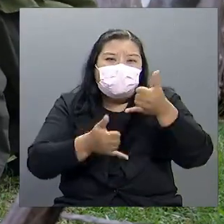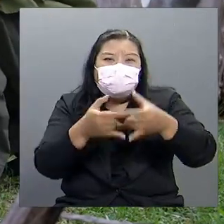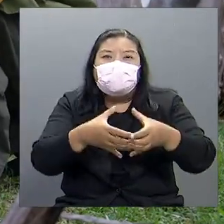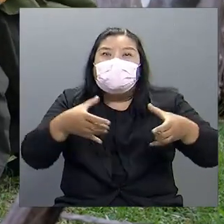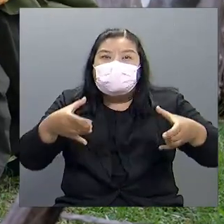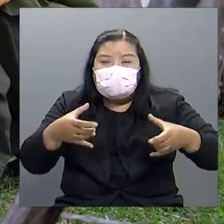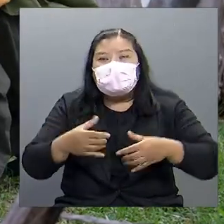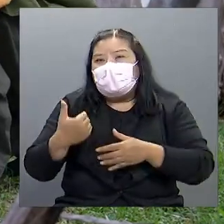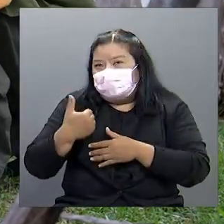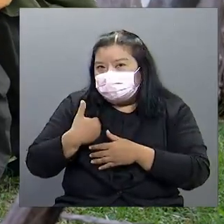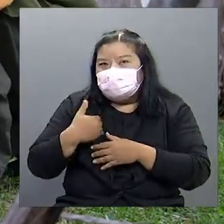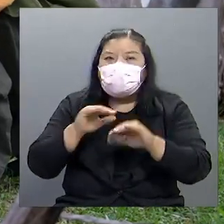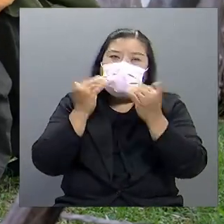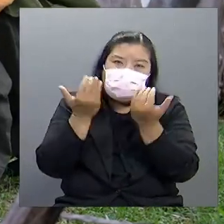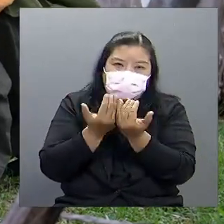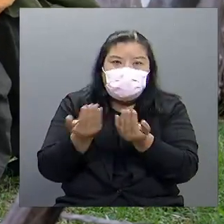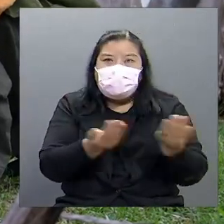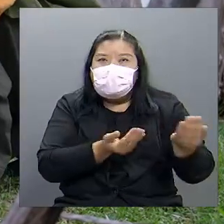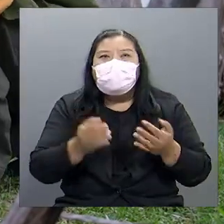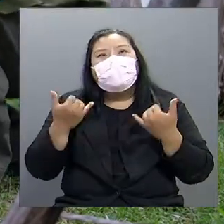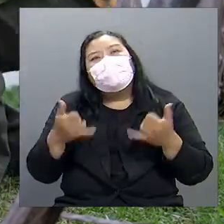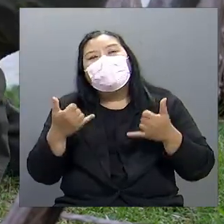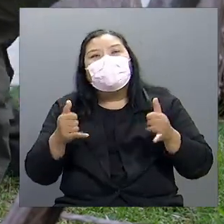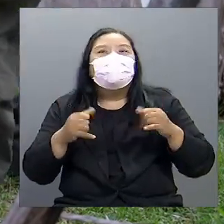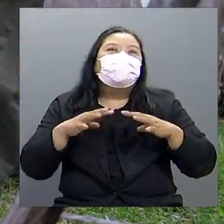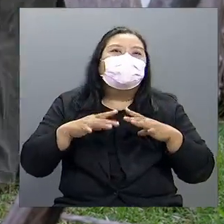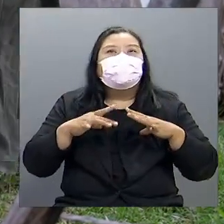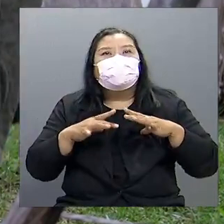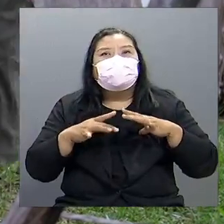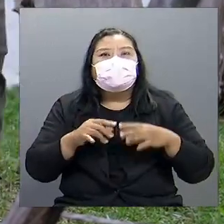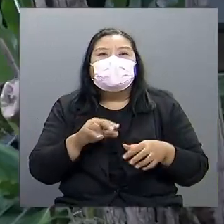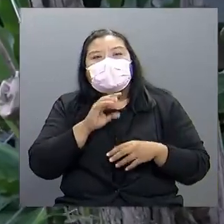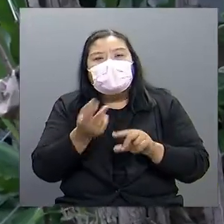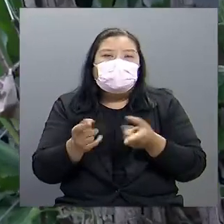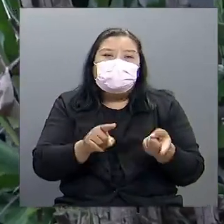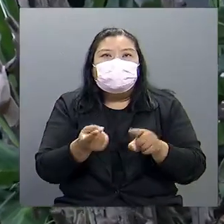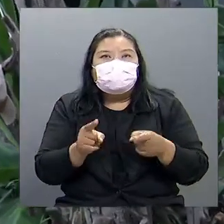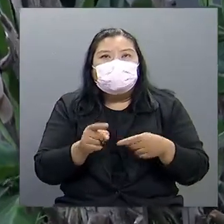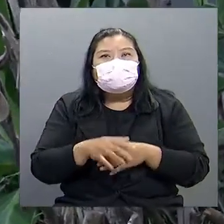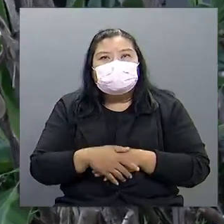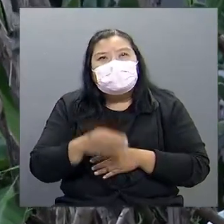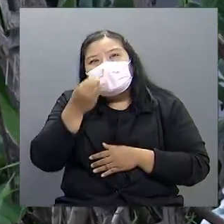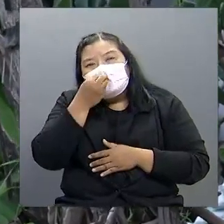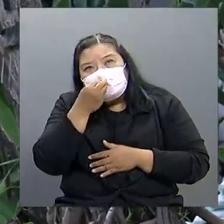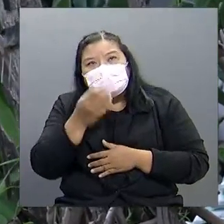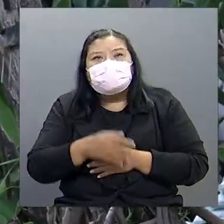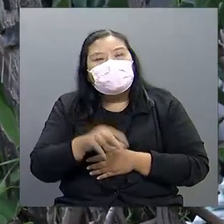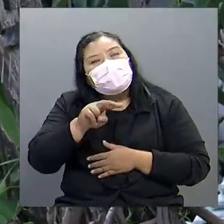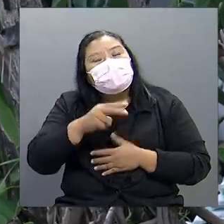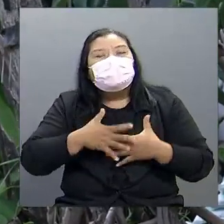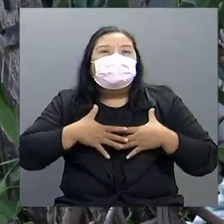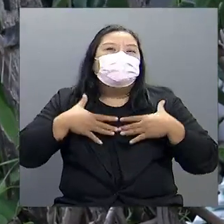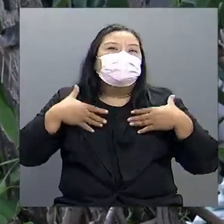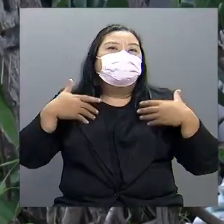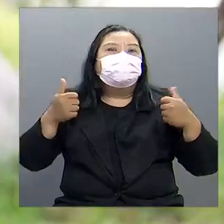ลูกหลานมาเล่นเครื่องเล่นมานั่งมาปิ้งย่างมาดูมาสเมโลเลยเนี้ยหมาซึมครับธรรมชาติเนี่ยเราเห็น